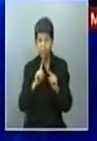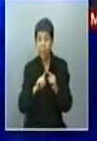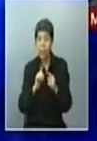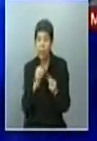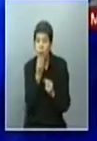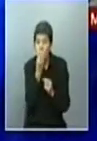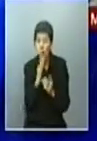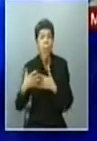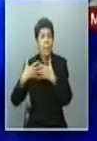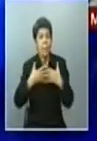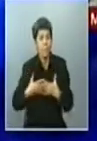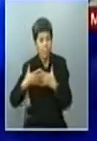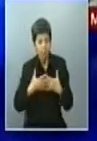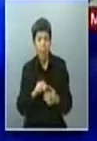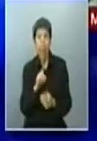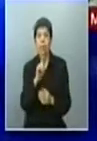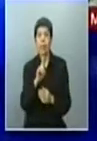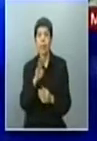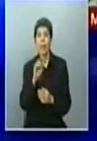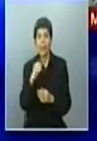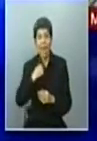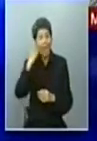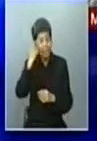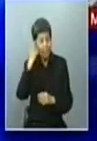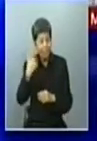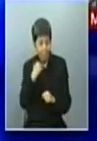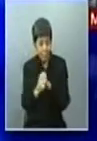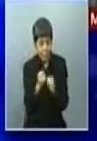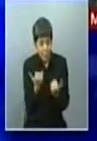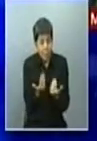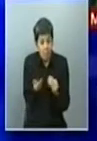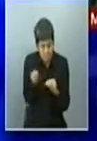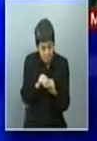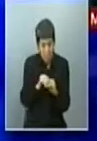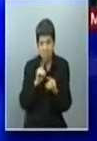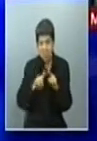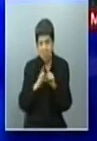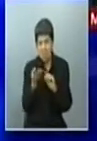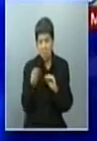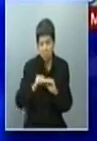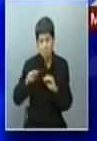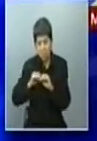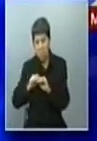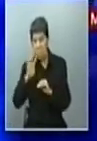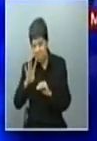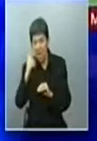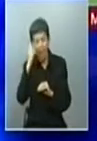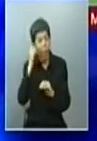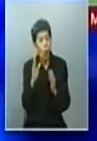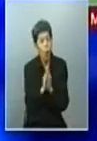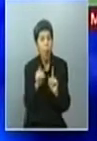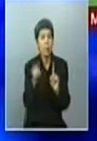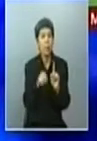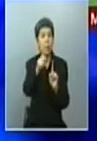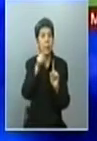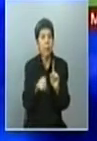ดอกเบี้ยสหรัฐซึ่งทาง DBS เนี่ยเชื่อว่าปีนี้นะครับจะมีการขึ้นดอกเบี้ย4ครั้งรวมเป็น 1% เพราะฉะนั้นก็จะทำให้